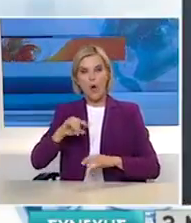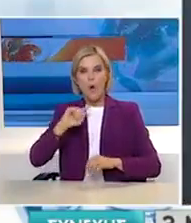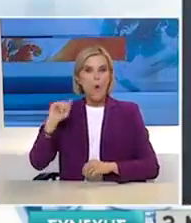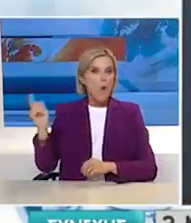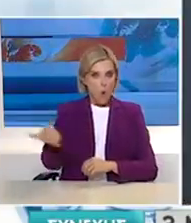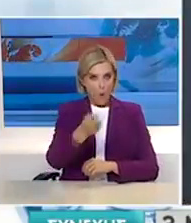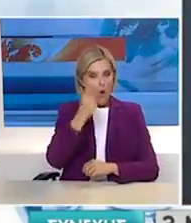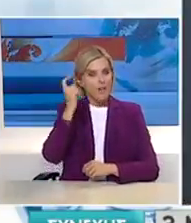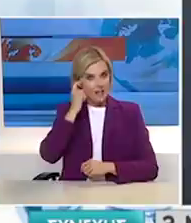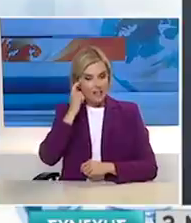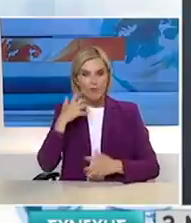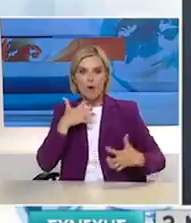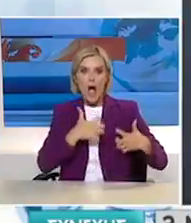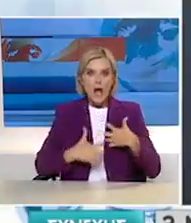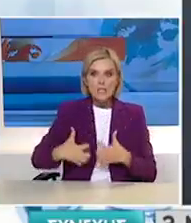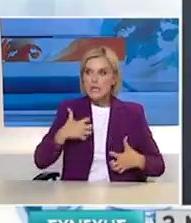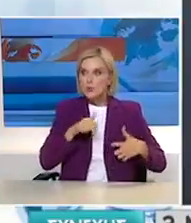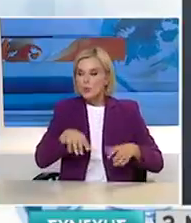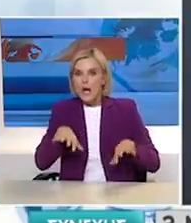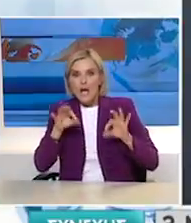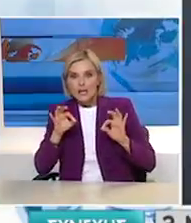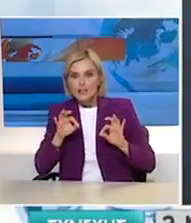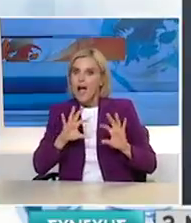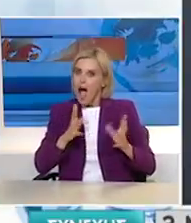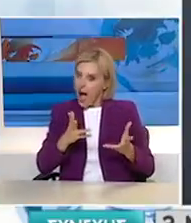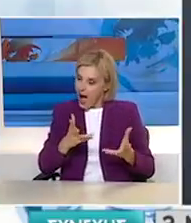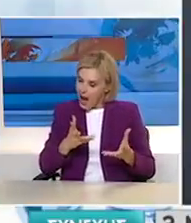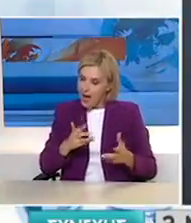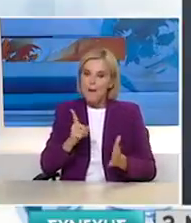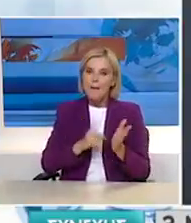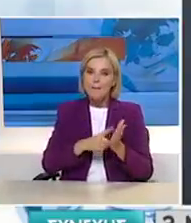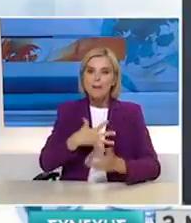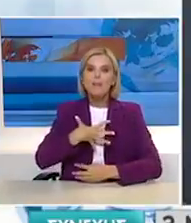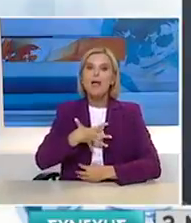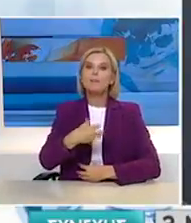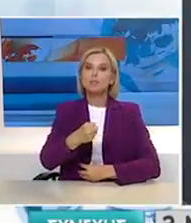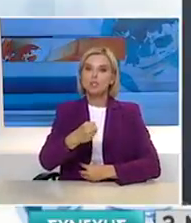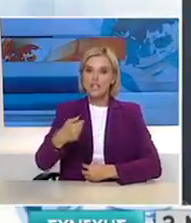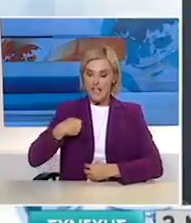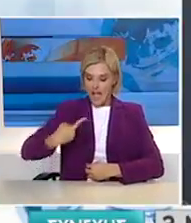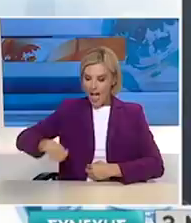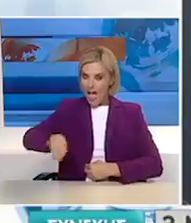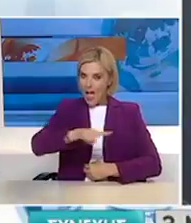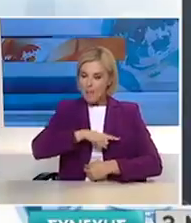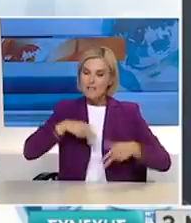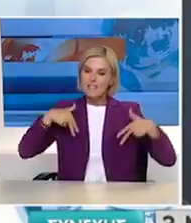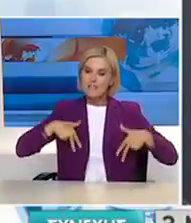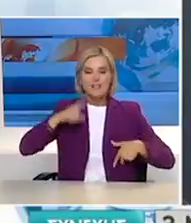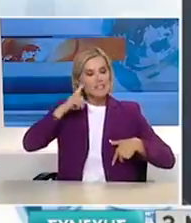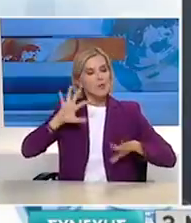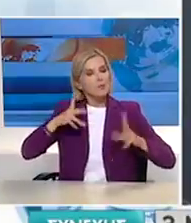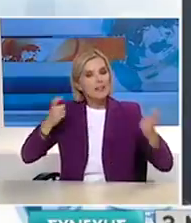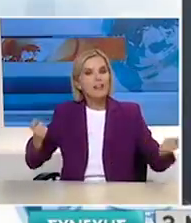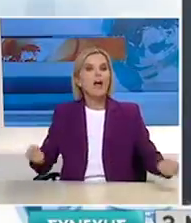αντιλαμβανόμαστε την ανησυχία που μπορεί να υπάρχει, όμως θα πρέπει να υπάρχει εμπιστοσύνη. Διότι ξέρουμε τι κάνουμε, ξέρουμε πώς θα το κάνουμε